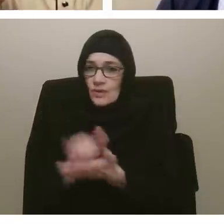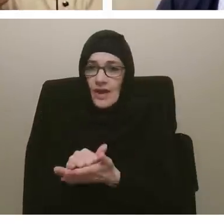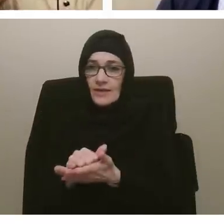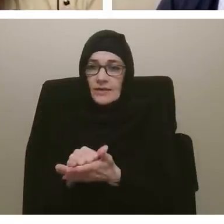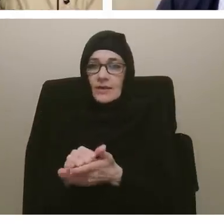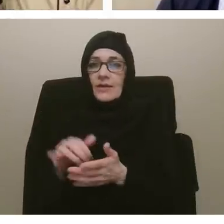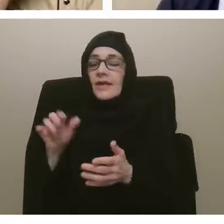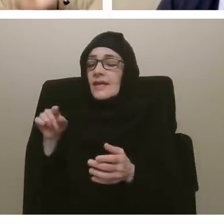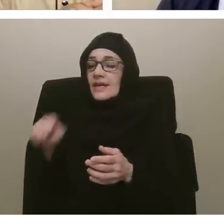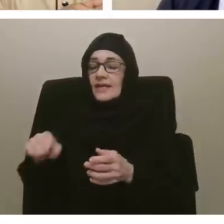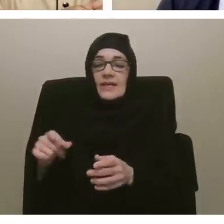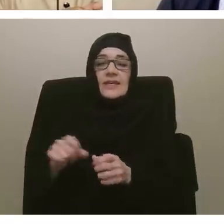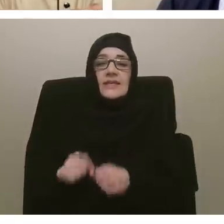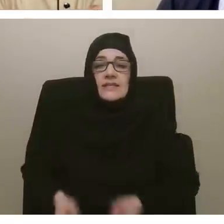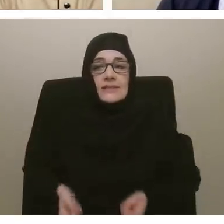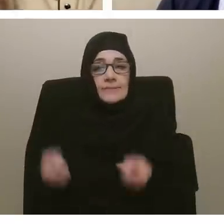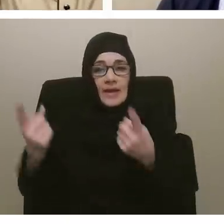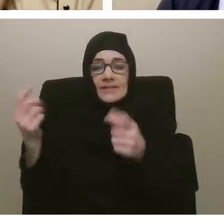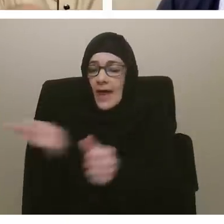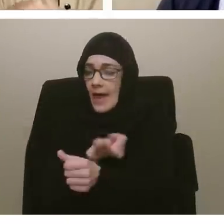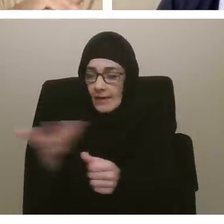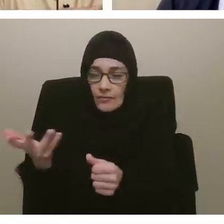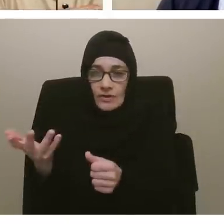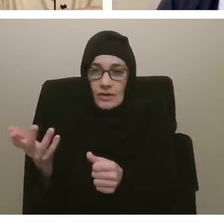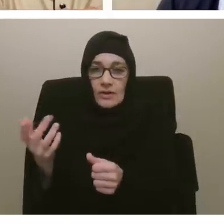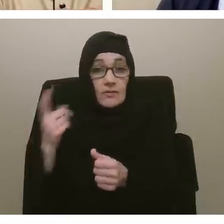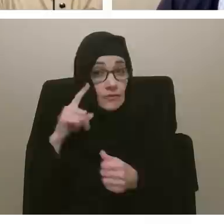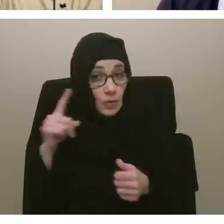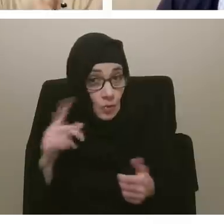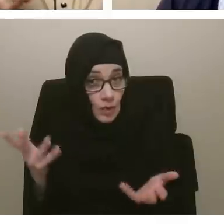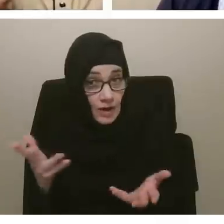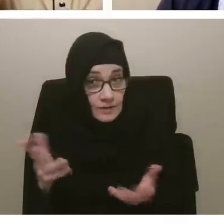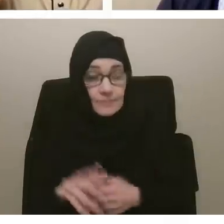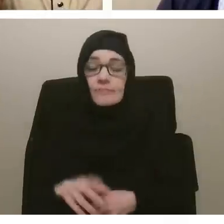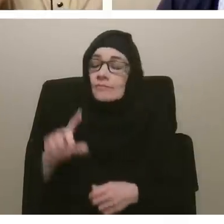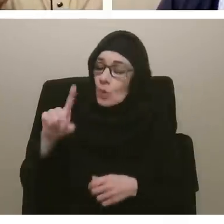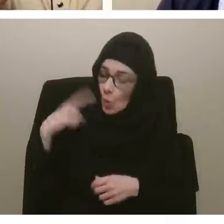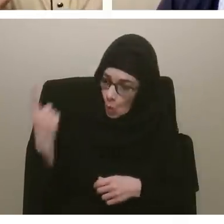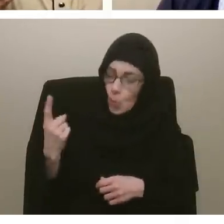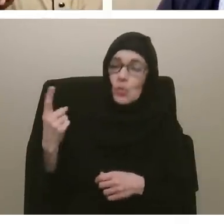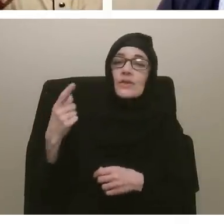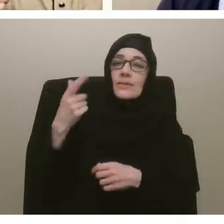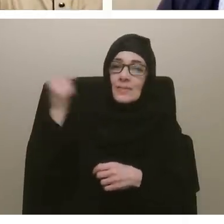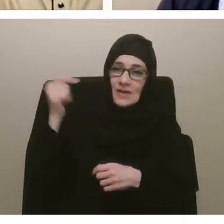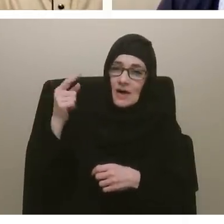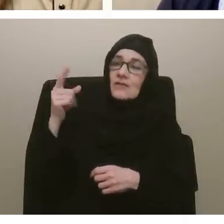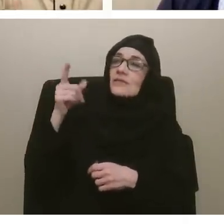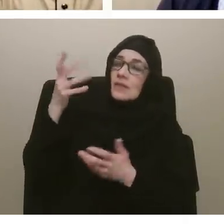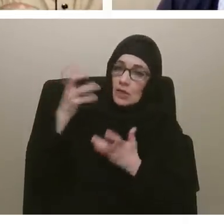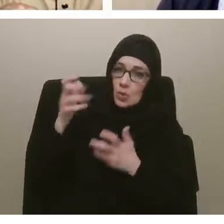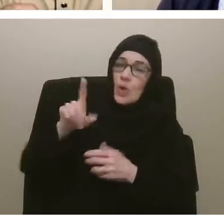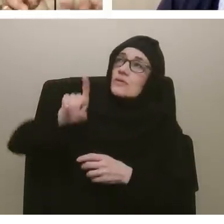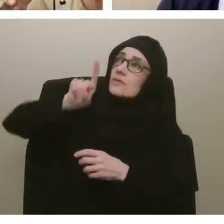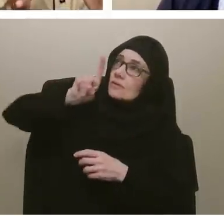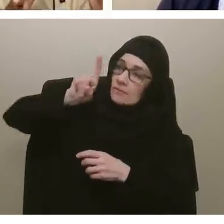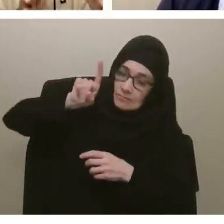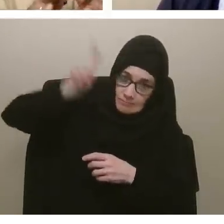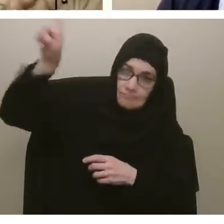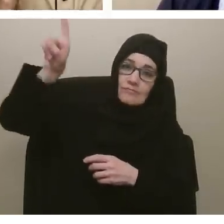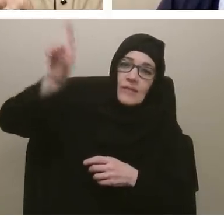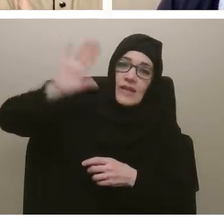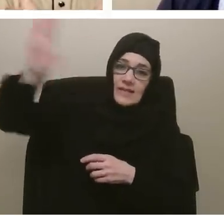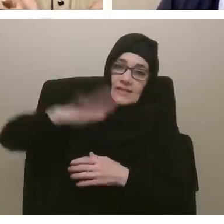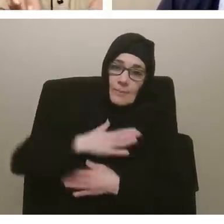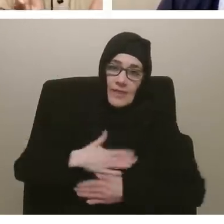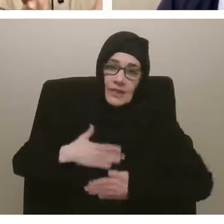for what? إِلَّا بِتِغَاءَ وَجْهِ رَبِّهِ الْأَعْلَى وَلَسَوْفَ يَرْضَى. Seeking the pleasure of his Lord the Most High, and Allah will please him. So it's like you